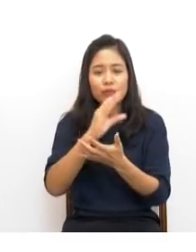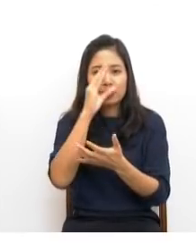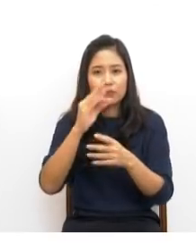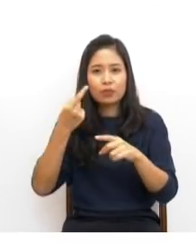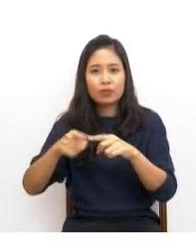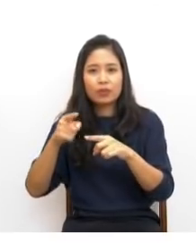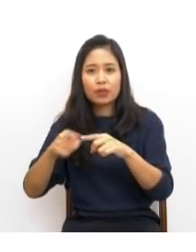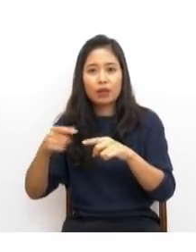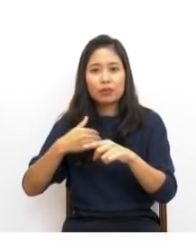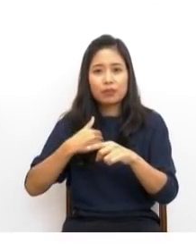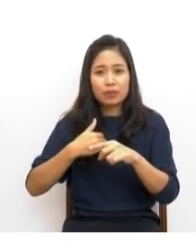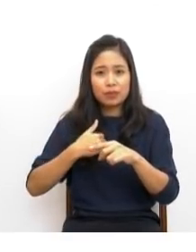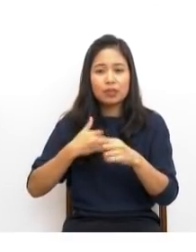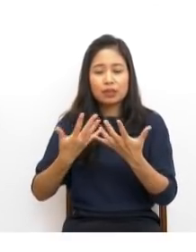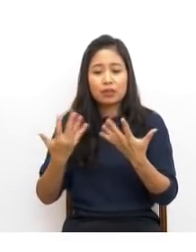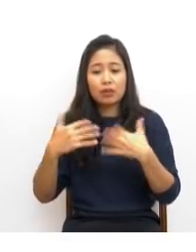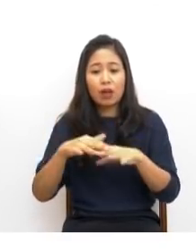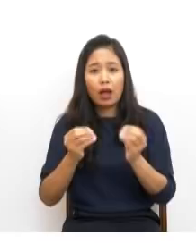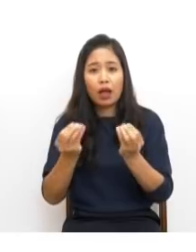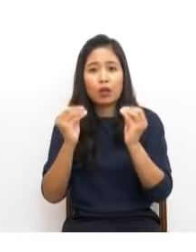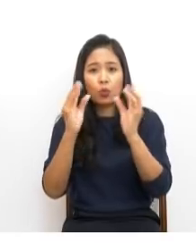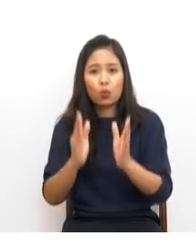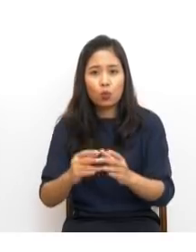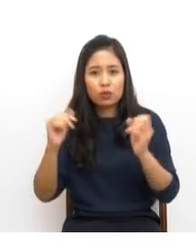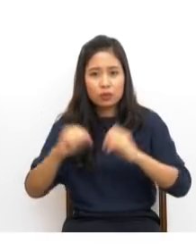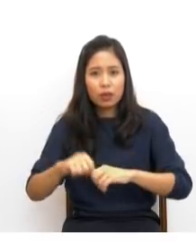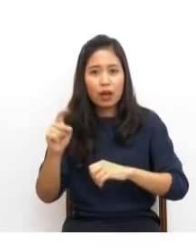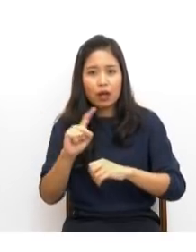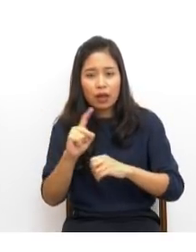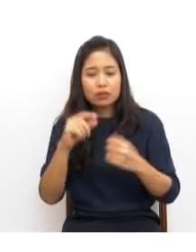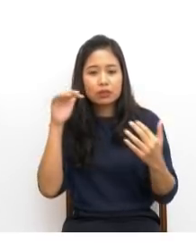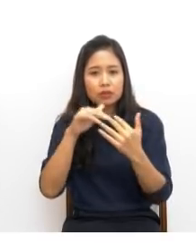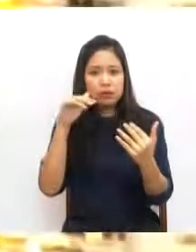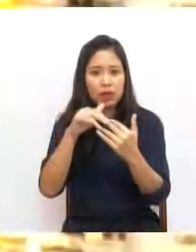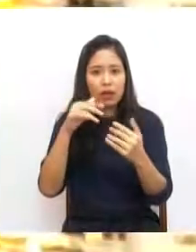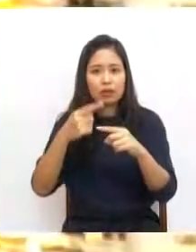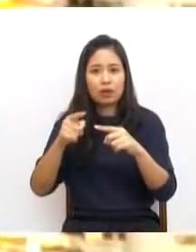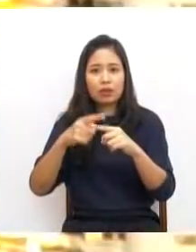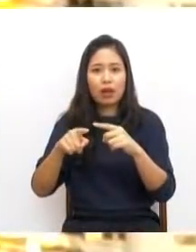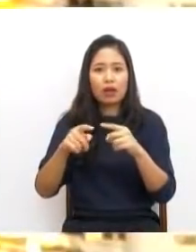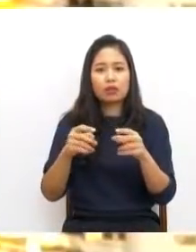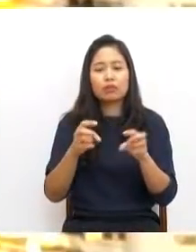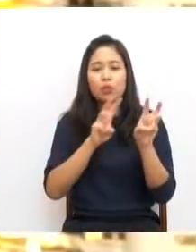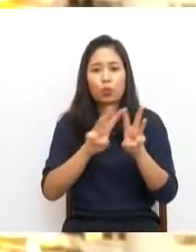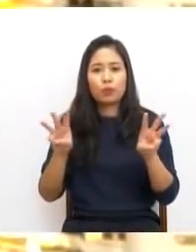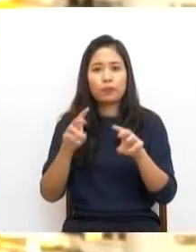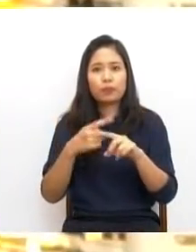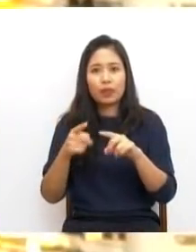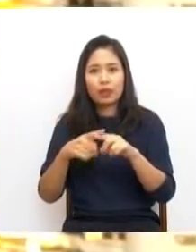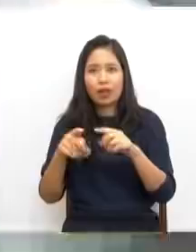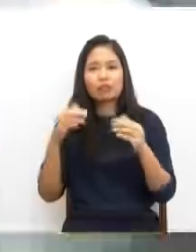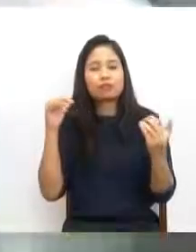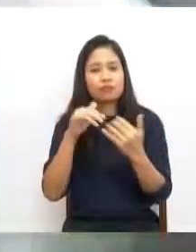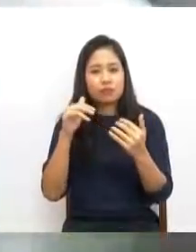Official Account เพื่อที่ให้คุณครูสามารถที่จะเป็นช่องทางในการสื่อสารถ้าเกิดปัญหาอะไรให้คุณครูเขาตอบปัญหากับเราได้อย่างเ